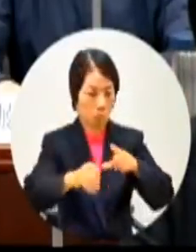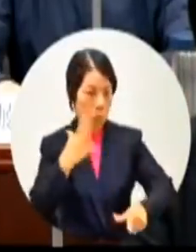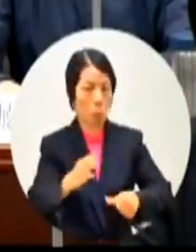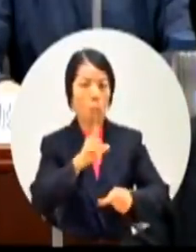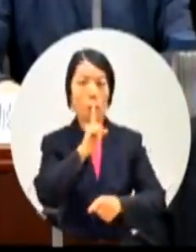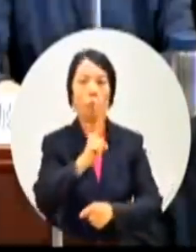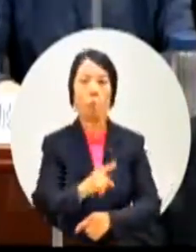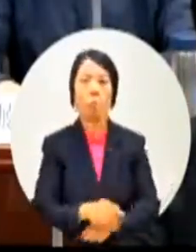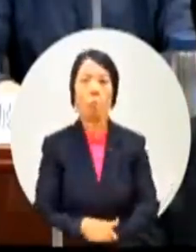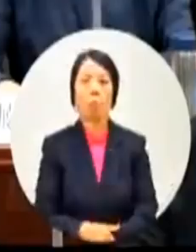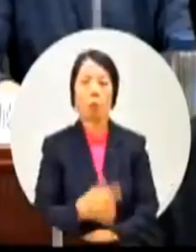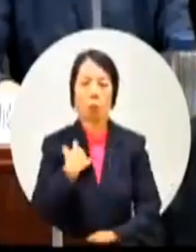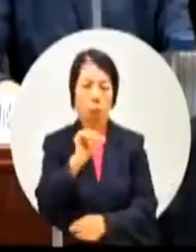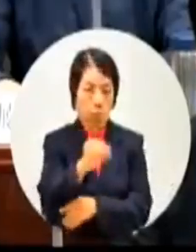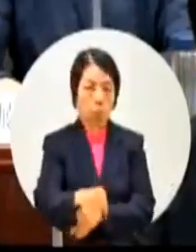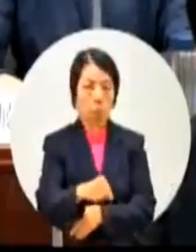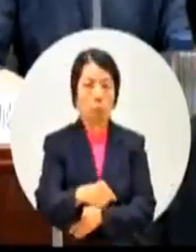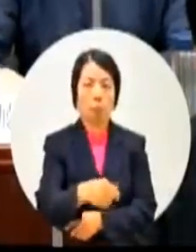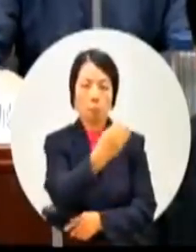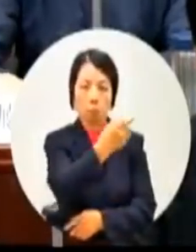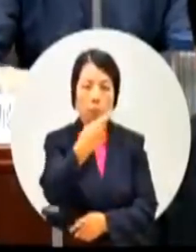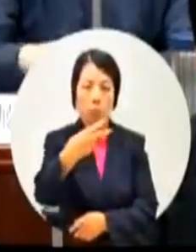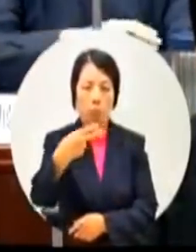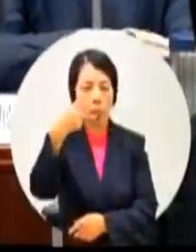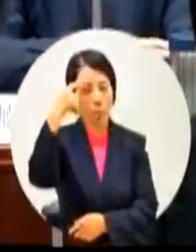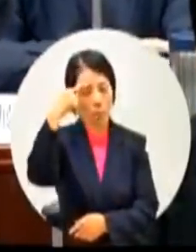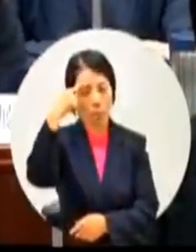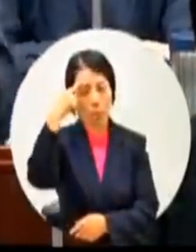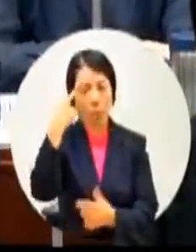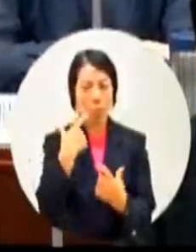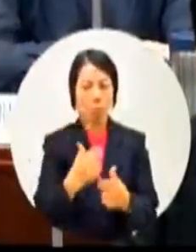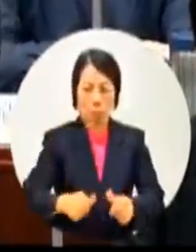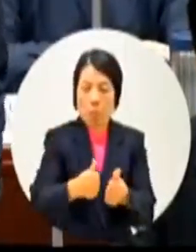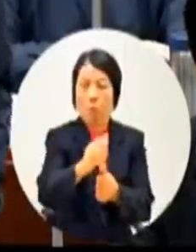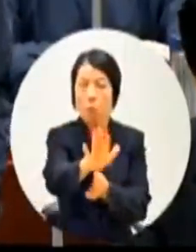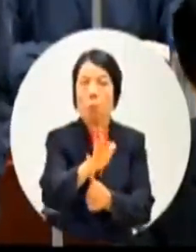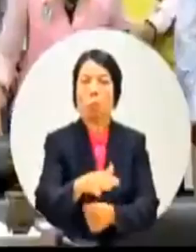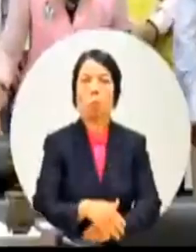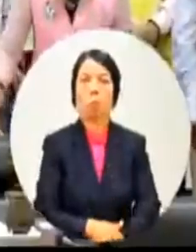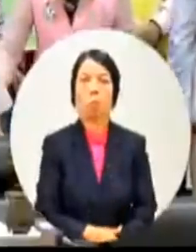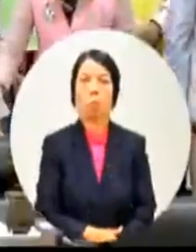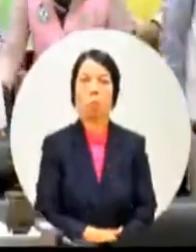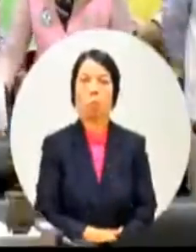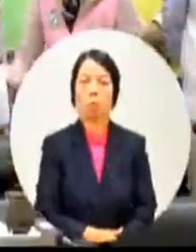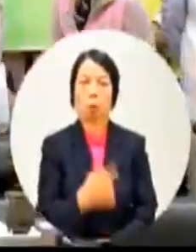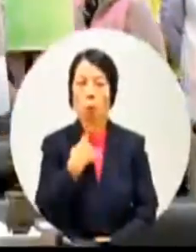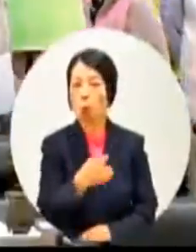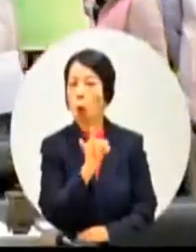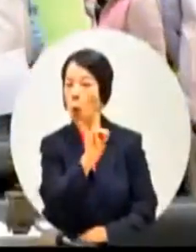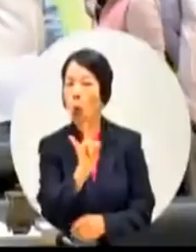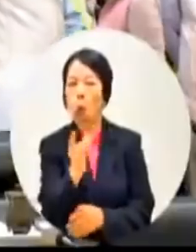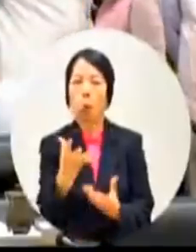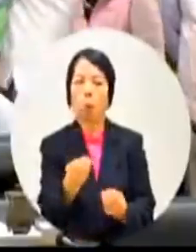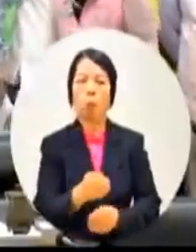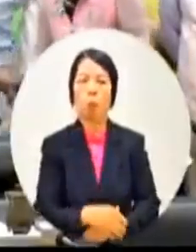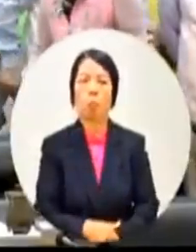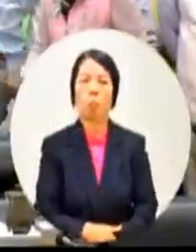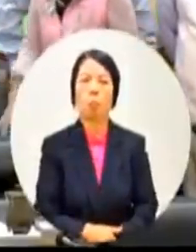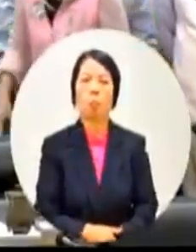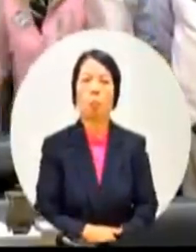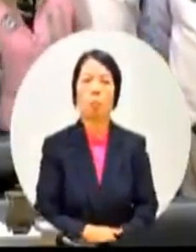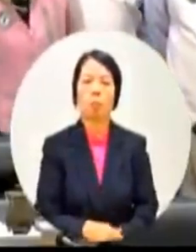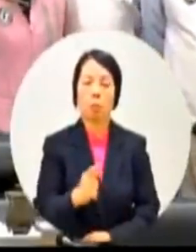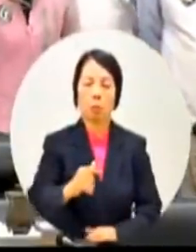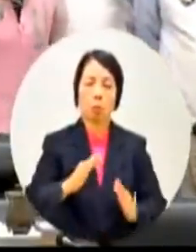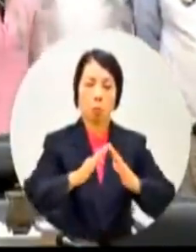识，我没有骗，我没讲白话。 好，谢谢市长哦，我们继续党团的质询哦。那市长在选前，你有就公